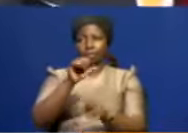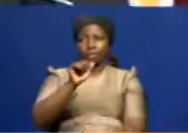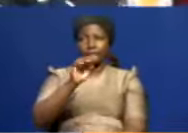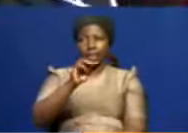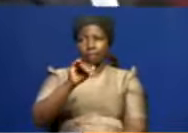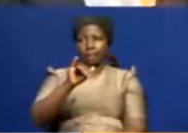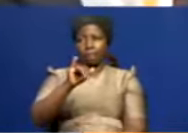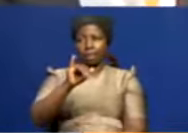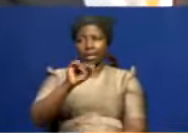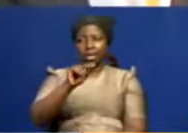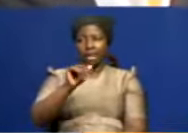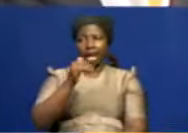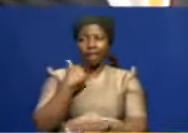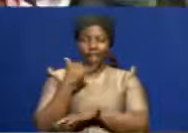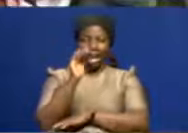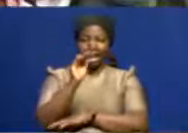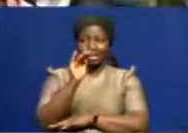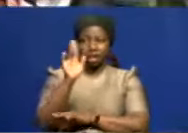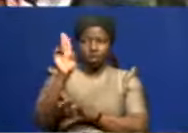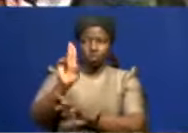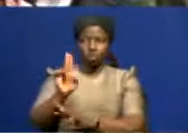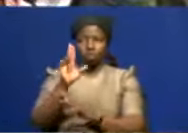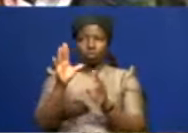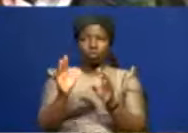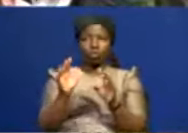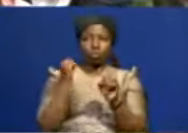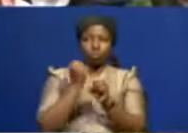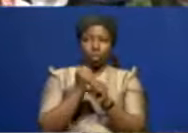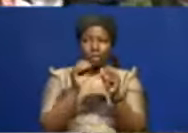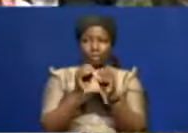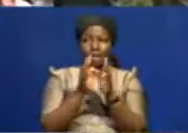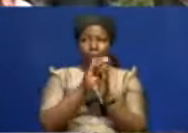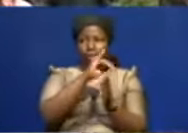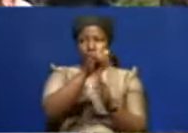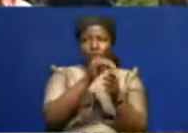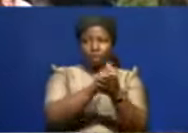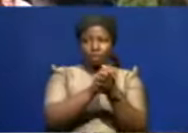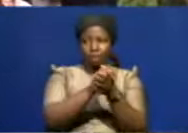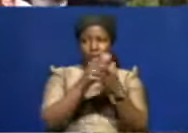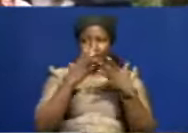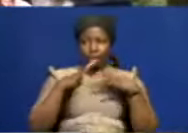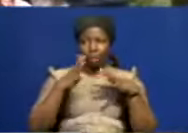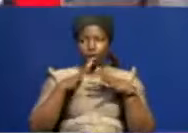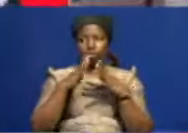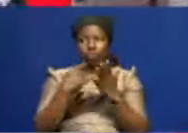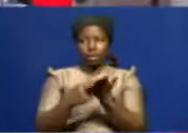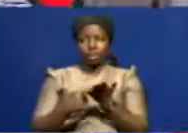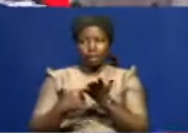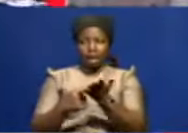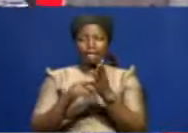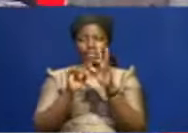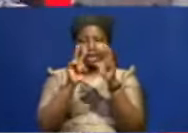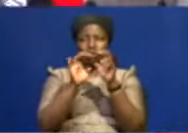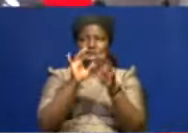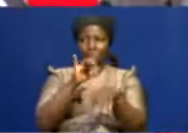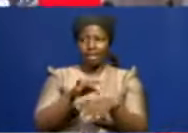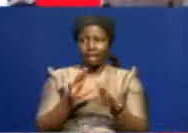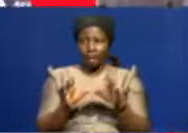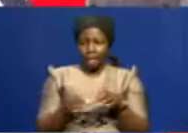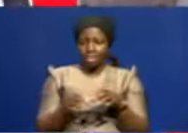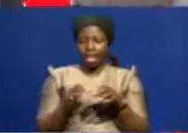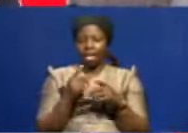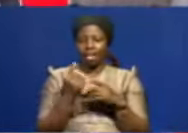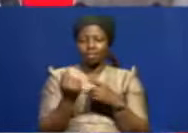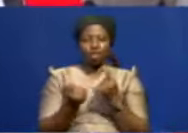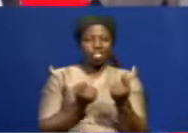Uhuru Kenyatta kuandaa mkutano na wanachama cha Jubilee kujadili masuala yanayoathiri chama hicho. Na ile mgogoro ambayo iko kidogo